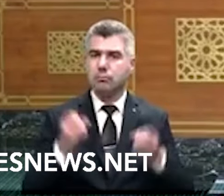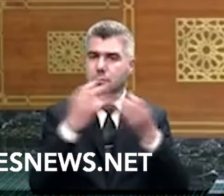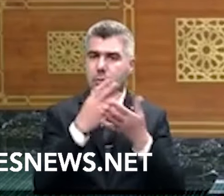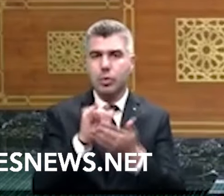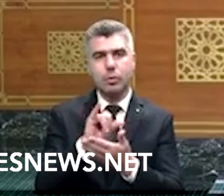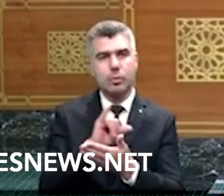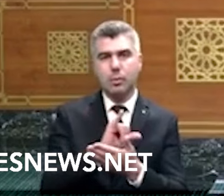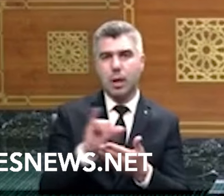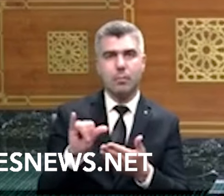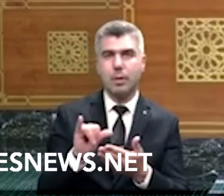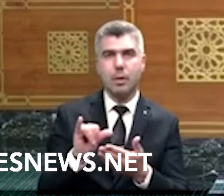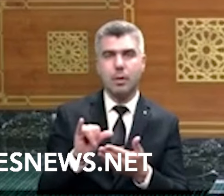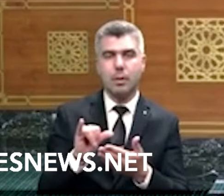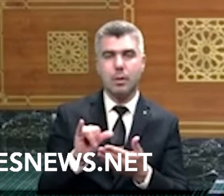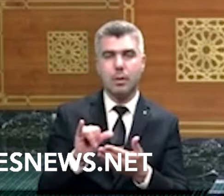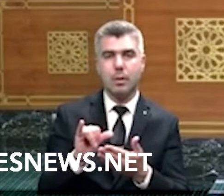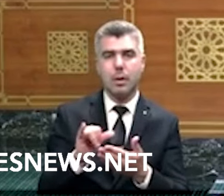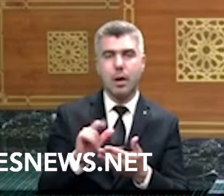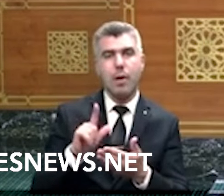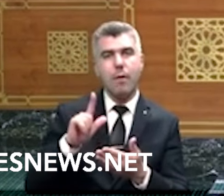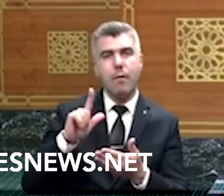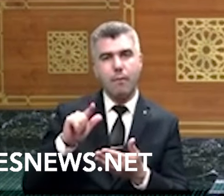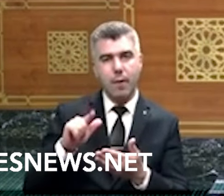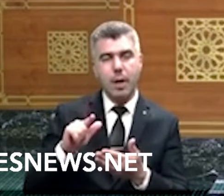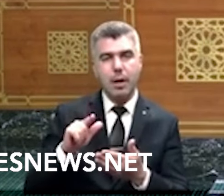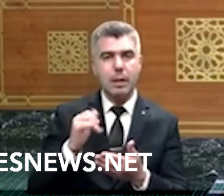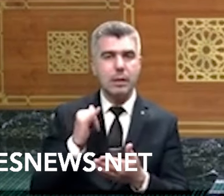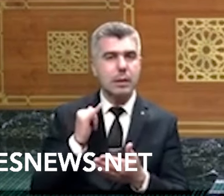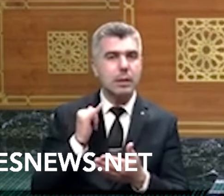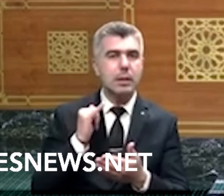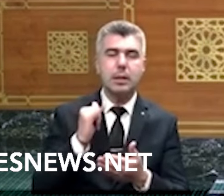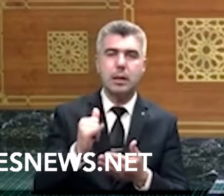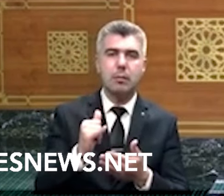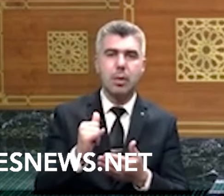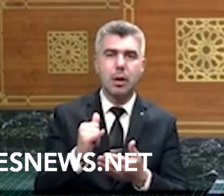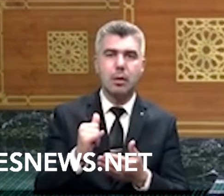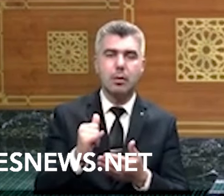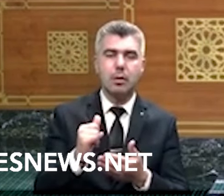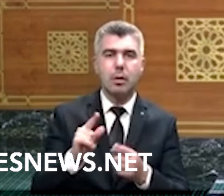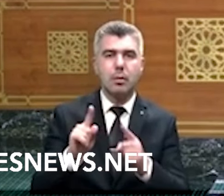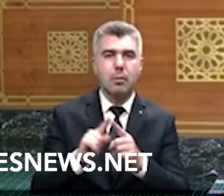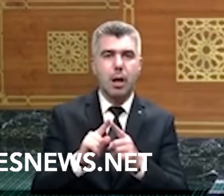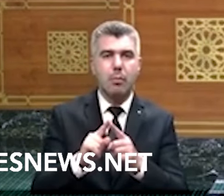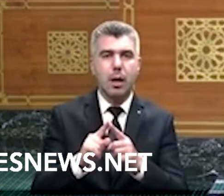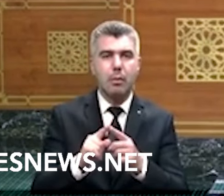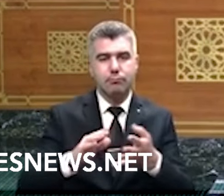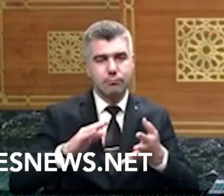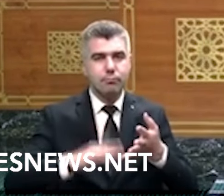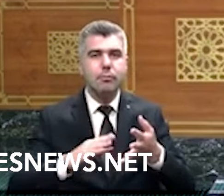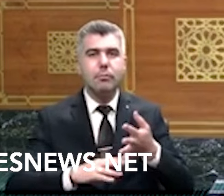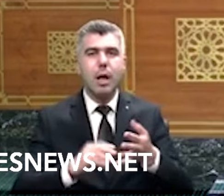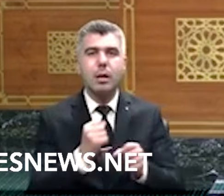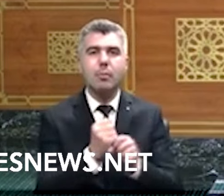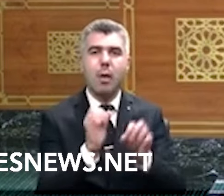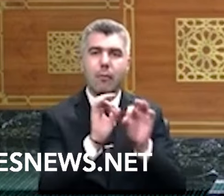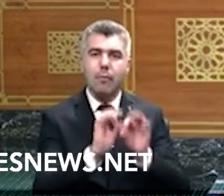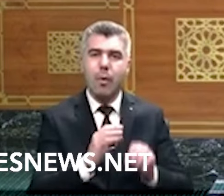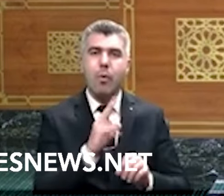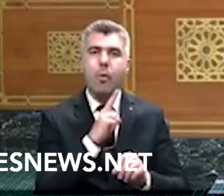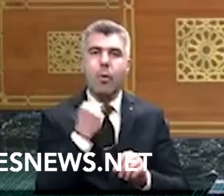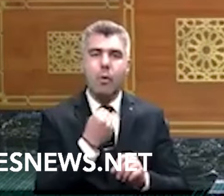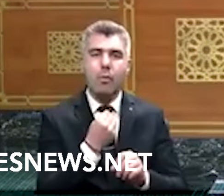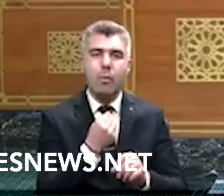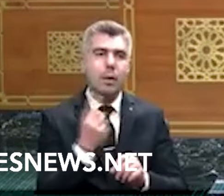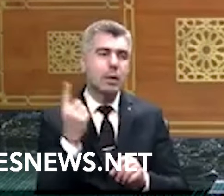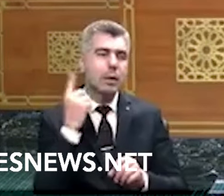التي تنزح تنزع عفوا دائما نحو تبخيس عمل المؤسسات التي الفناها وتعودنا ان